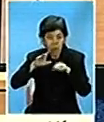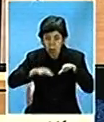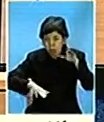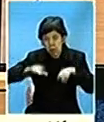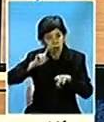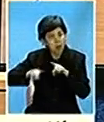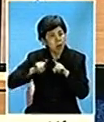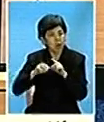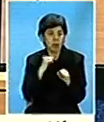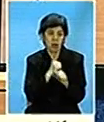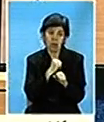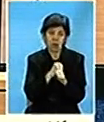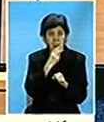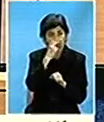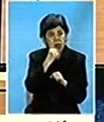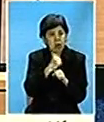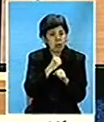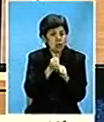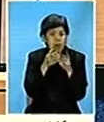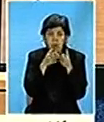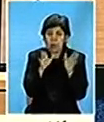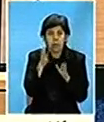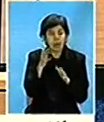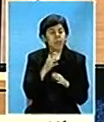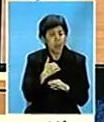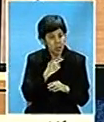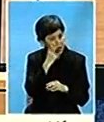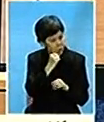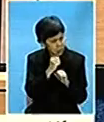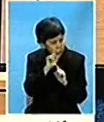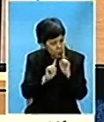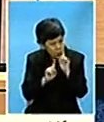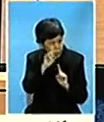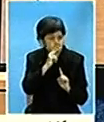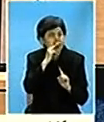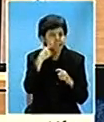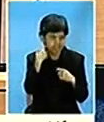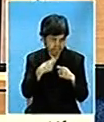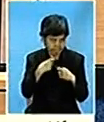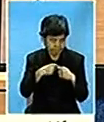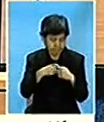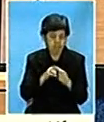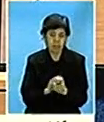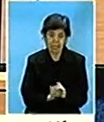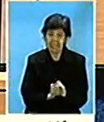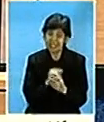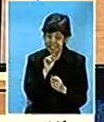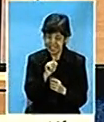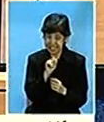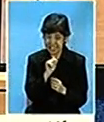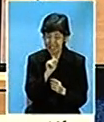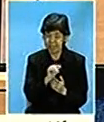มินผลการพัฒนาในเชิงองค์รวมได้และยากแก่การติดตามประเมินผลด้วยประเด็นนี้